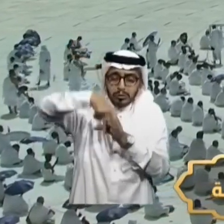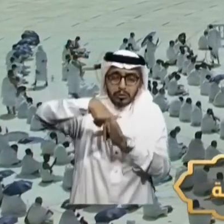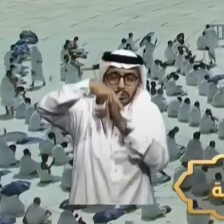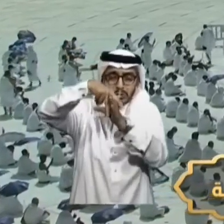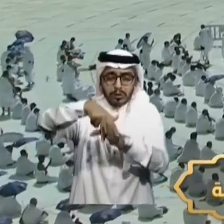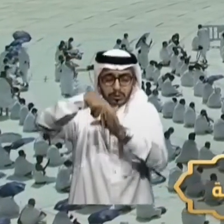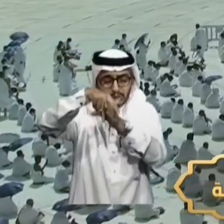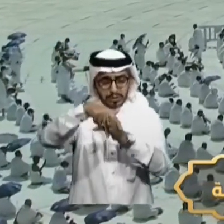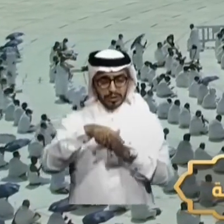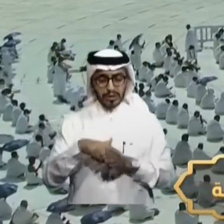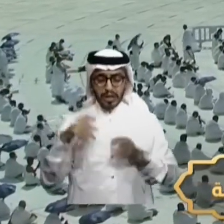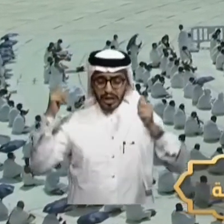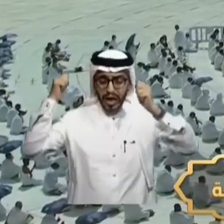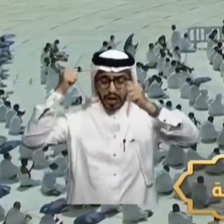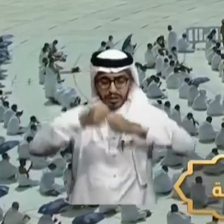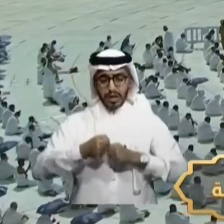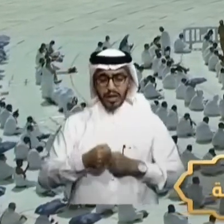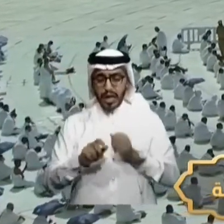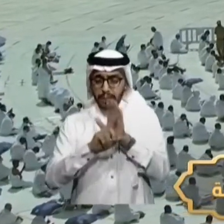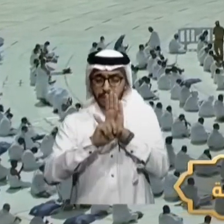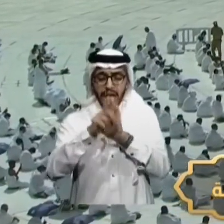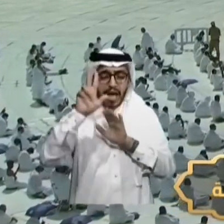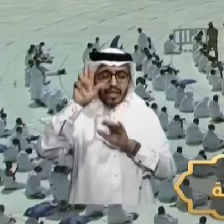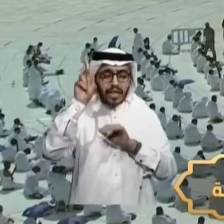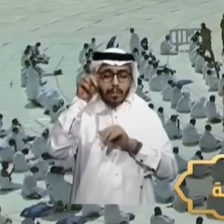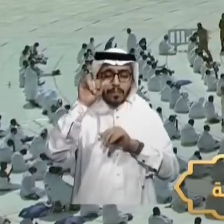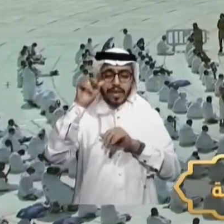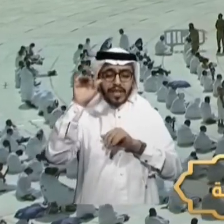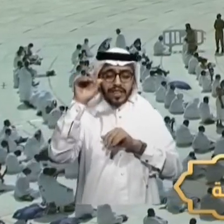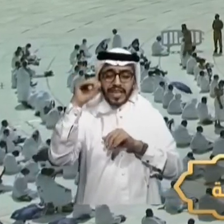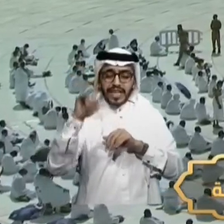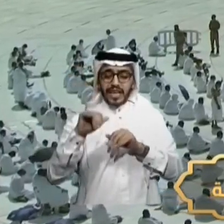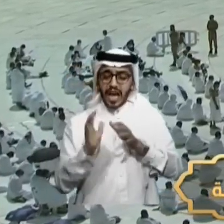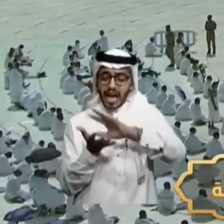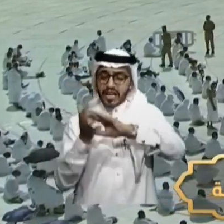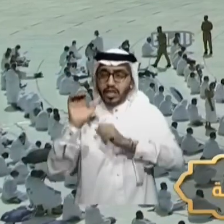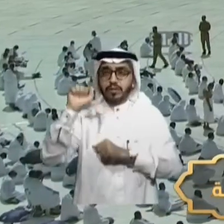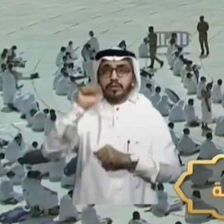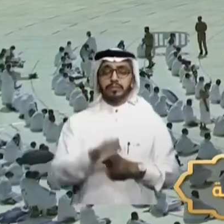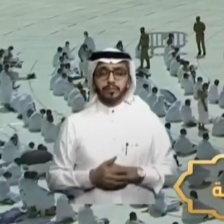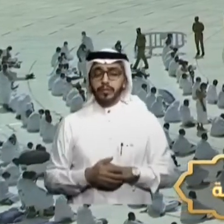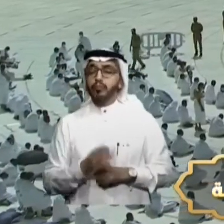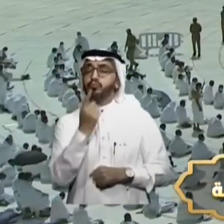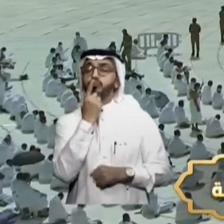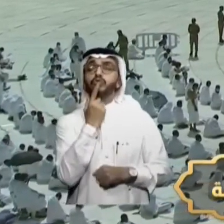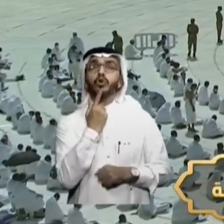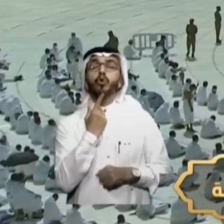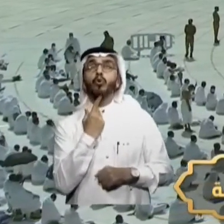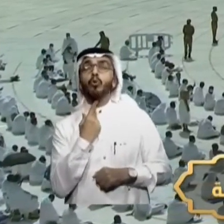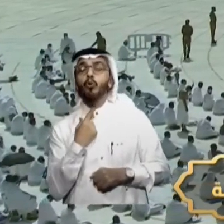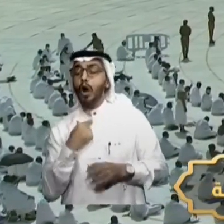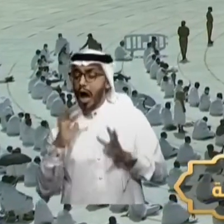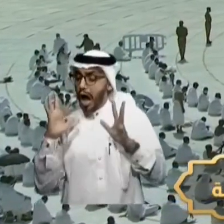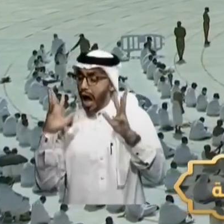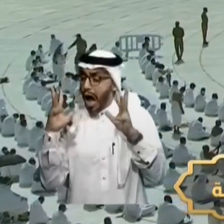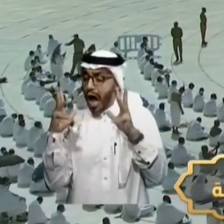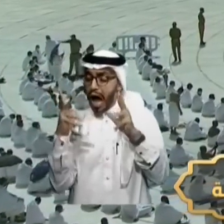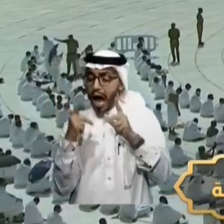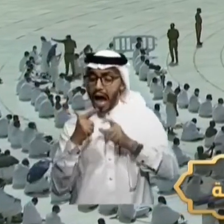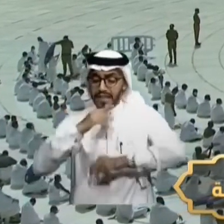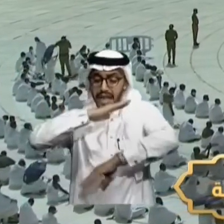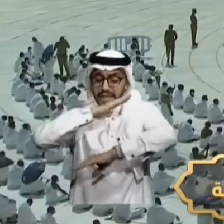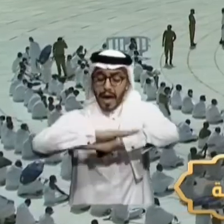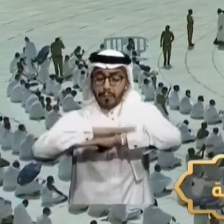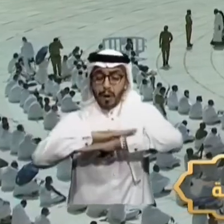وعليه إكافٌ من ليف. أخرجه الترمذي في الشمائل. يا راغبًا في حصر فضل